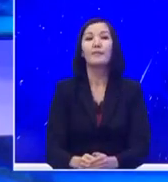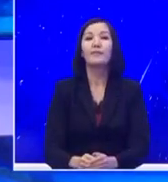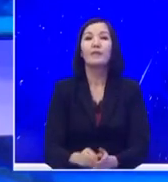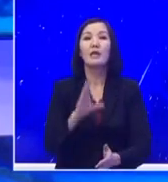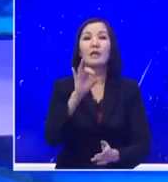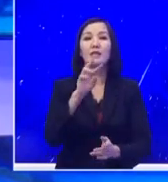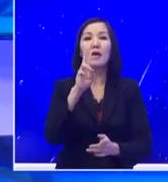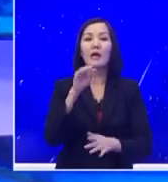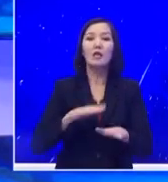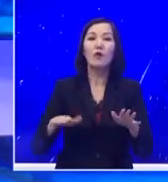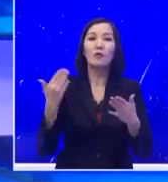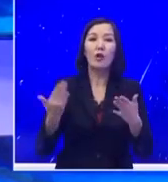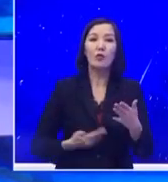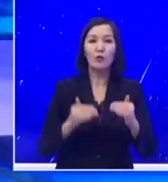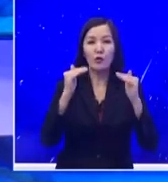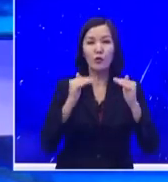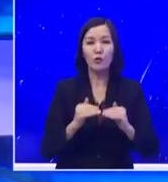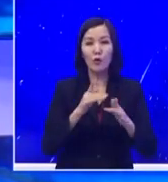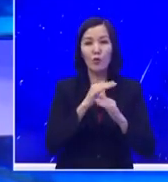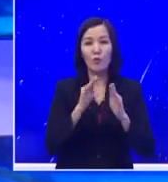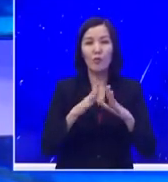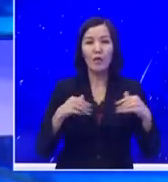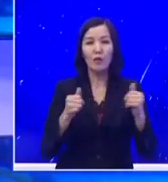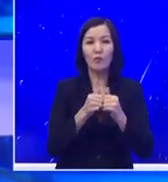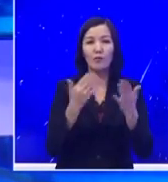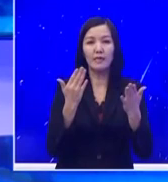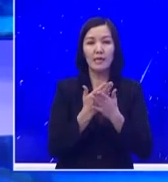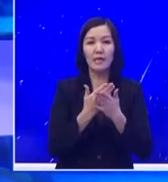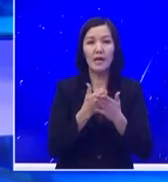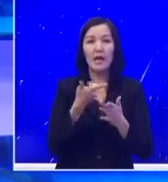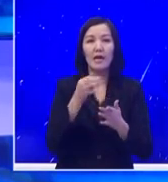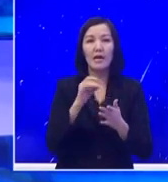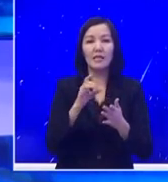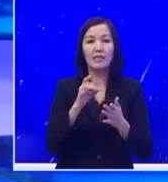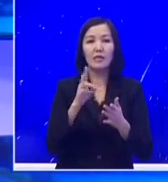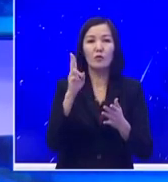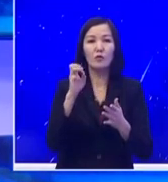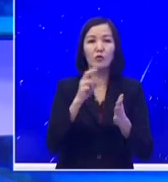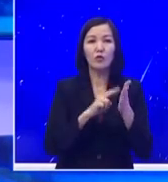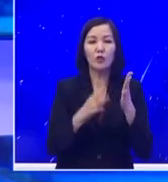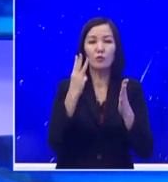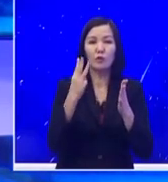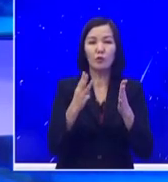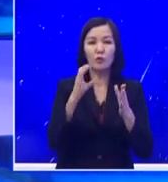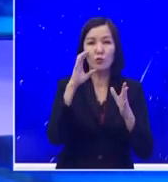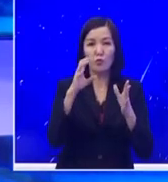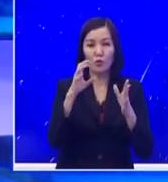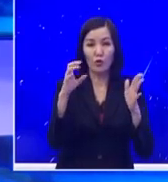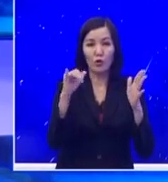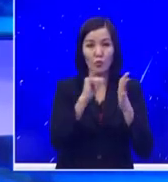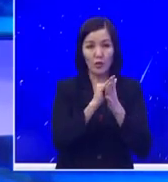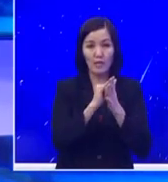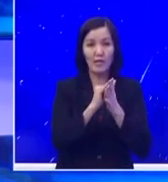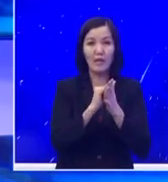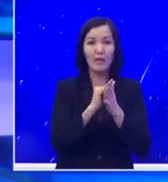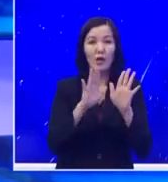Сарқан ауданында әлеуметтік тұрмысы төмен, көпбалалы отбасыларға иісті газды анықтайтын 373 қондырғы орнатылған. Сонымен қатары